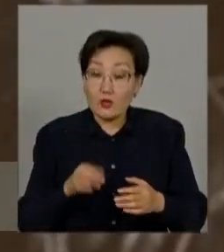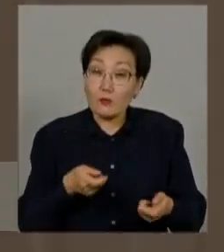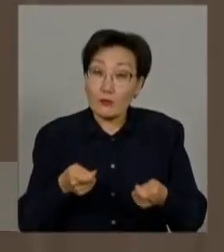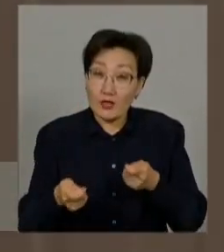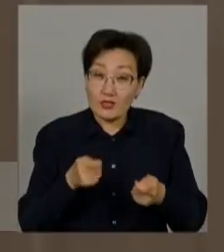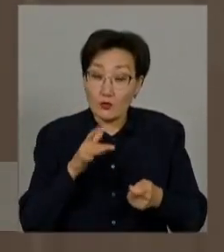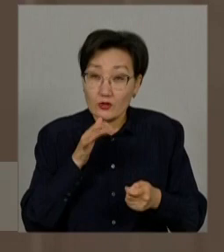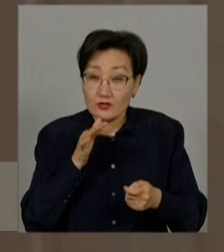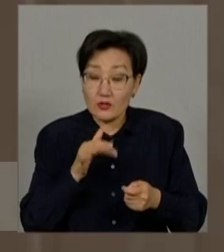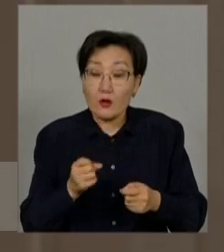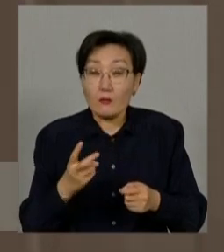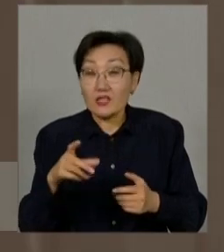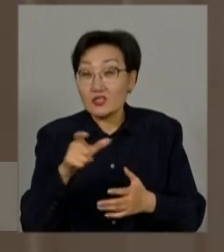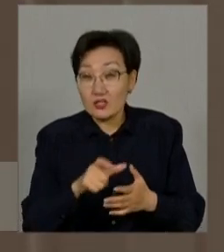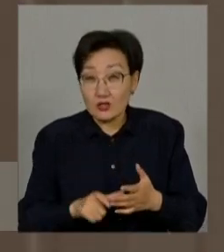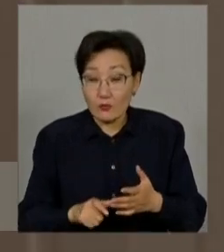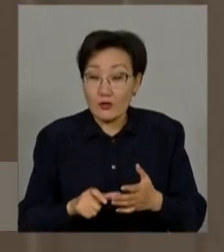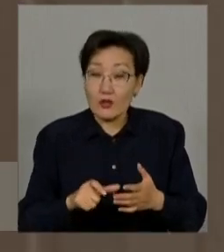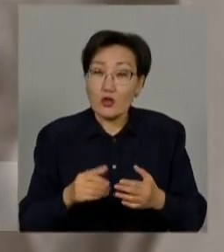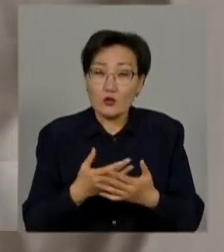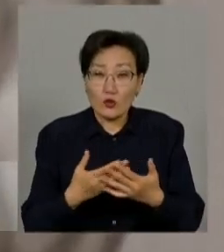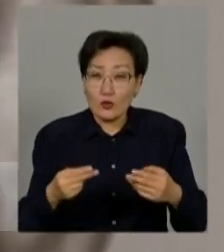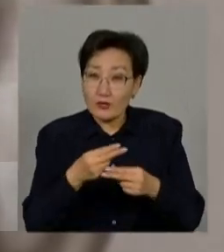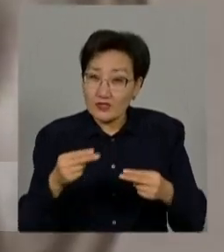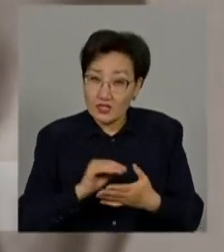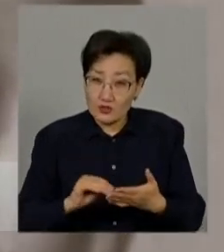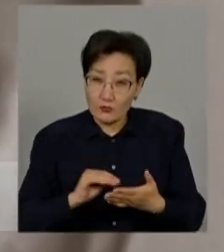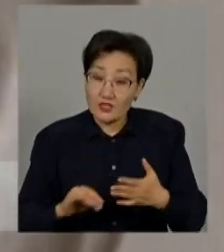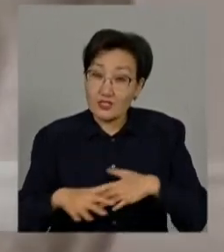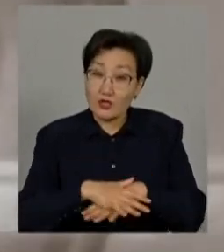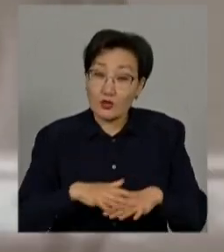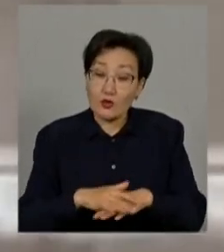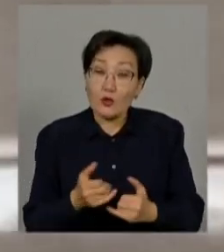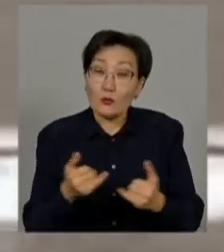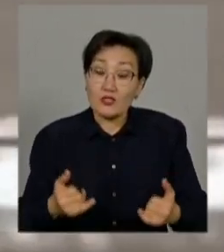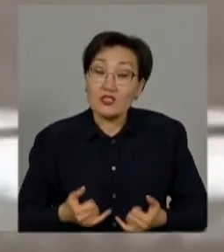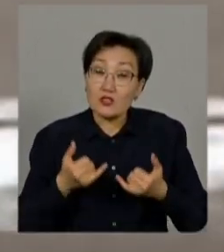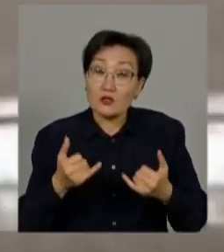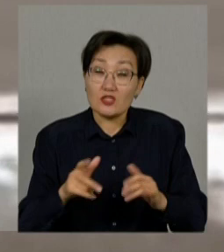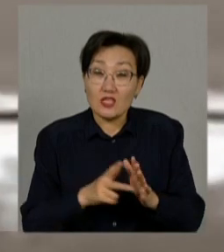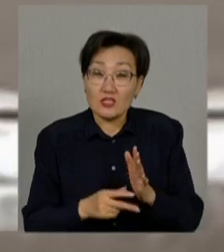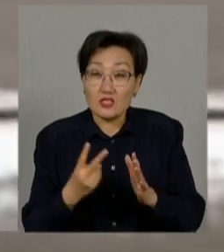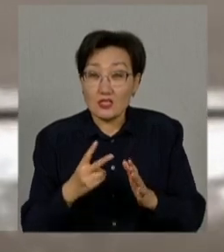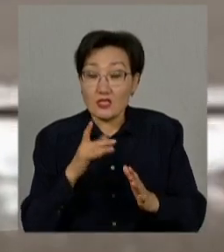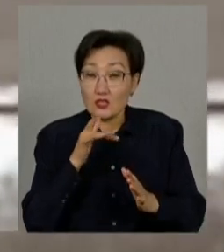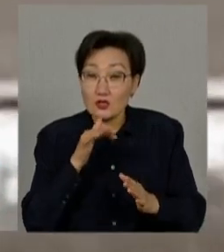шағында келіп бірқатар өлеңдер мен поэмалар жазады. Бүкіл ғұмырын халқының игілігіне арнаған Кәкең 82 жасқа қараған шағында өмірден